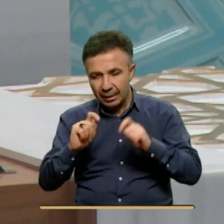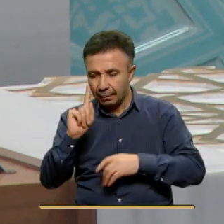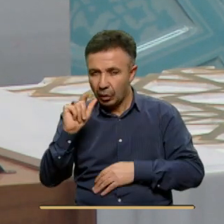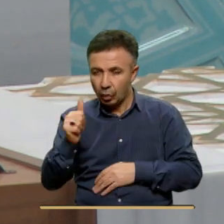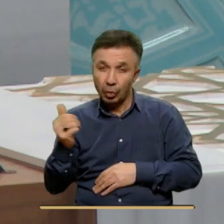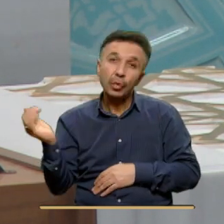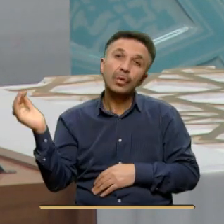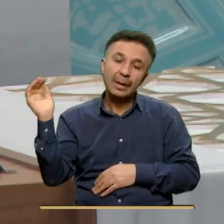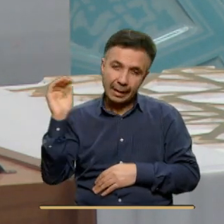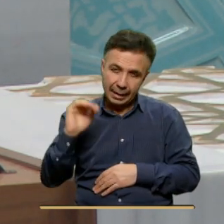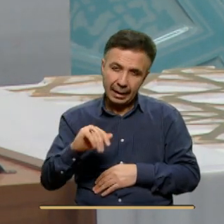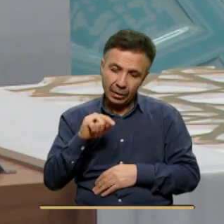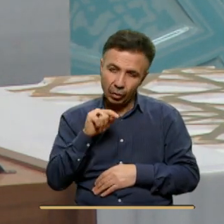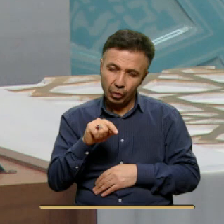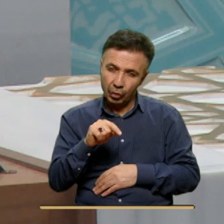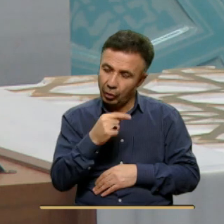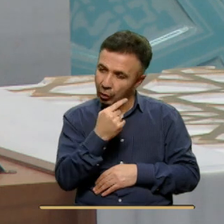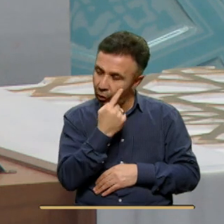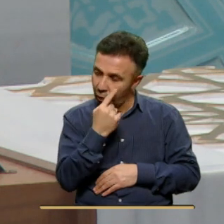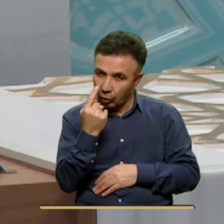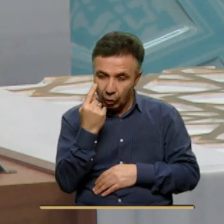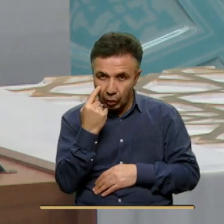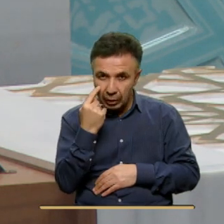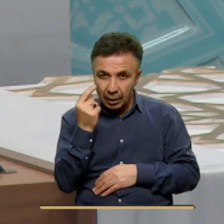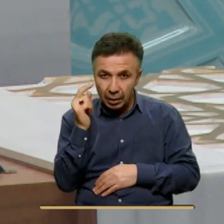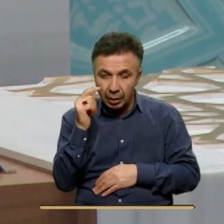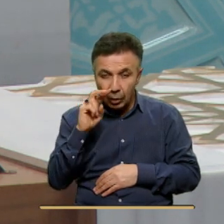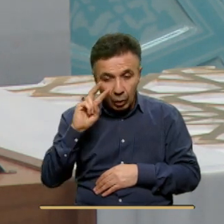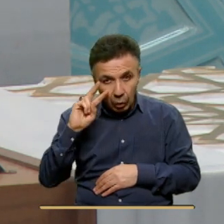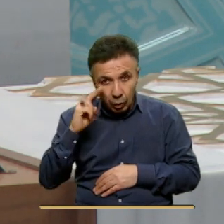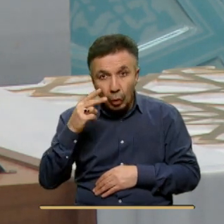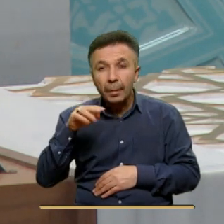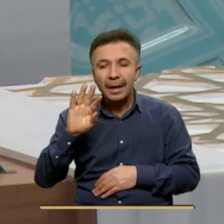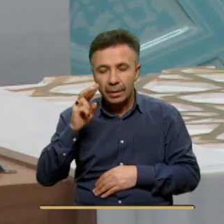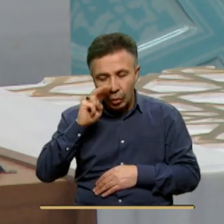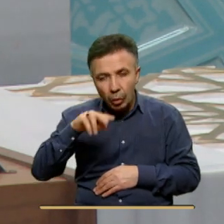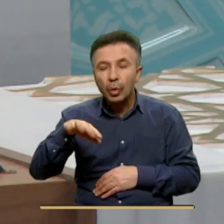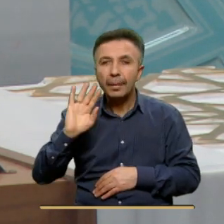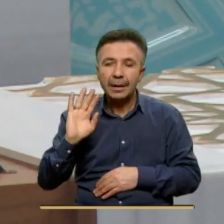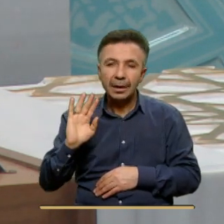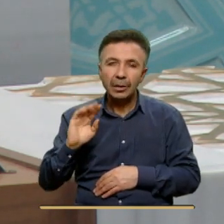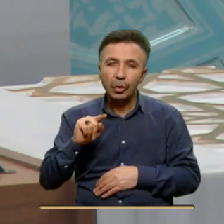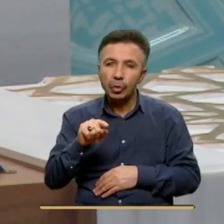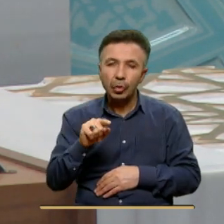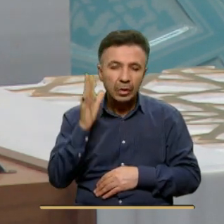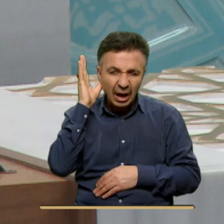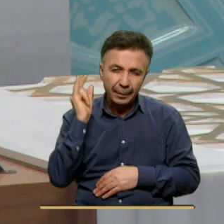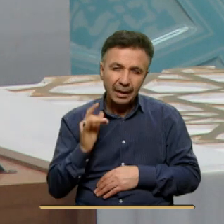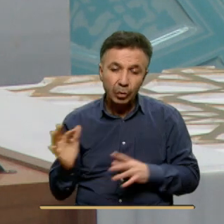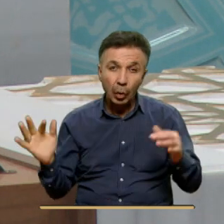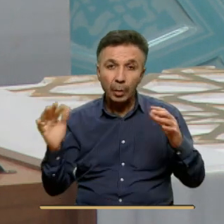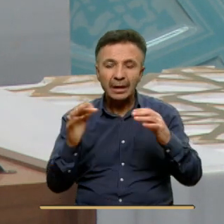gelecek, şu gören gözlerimiz görmeyecek. Şurada toplandığımız gibi mahşer gününde